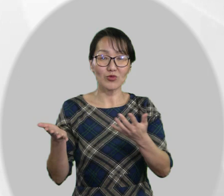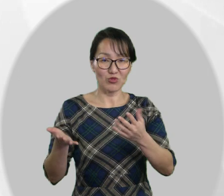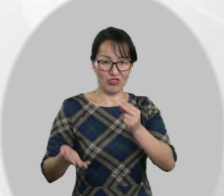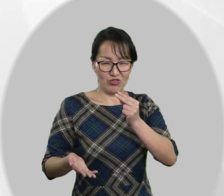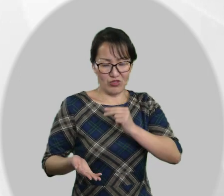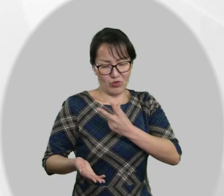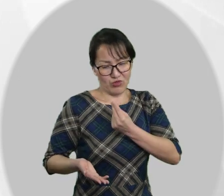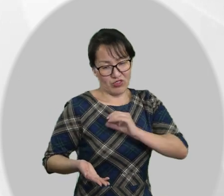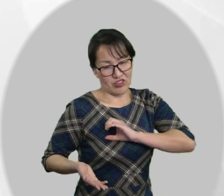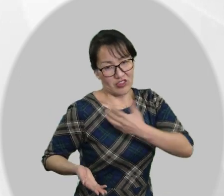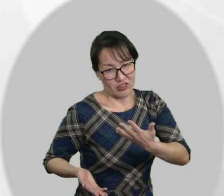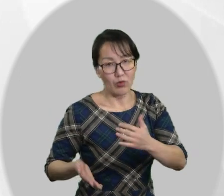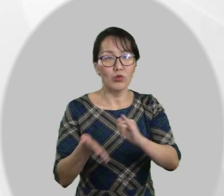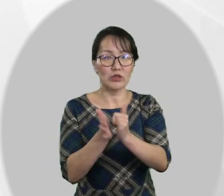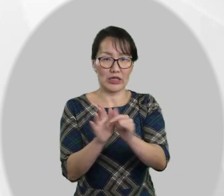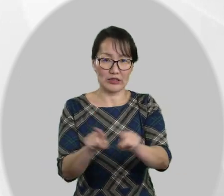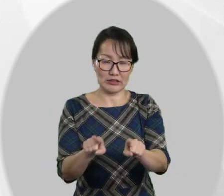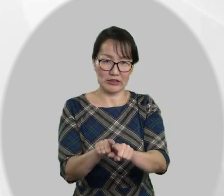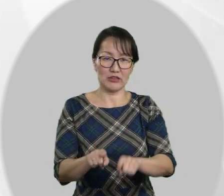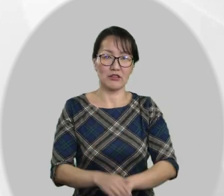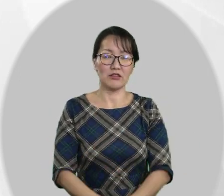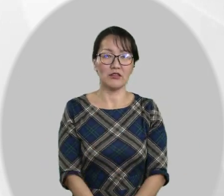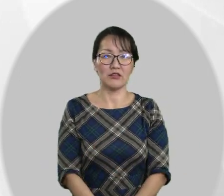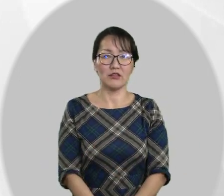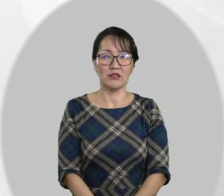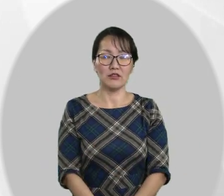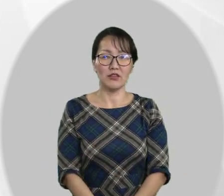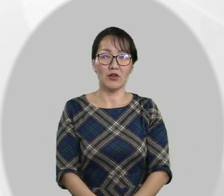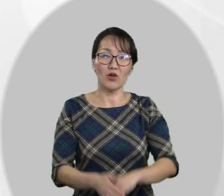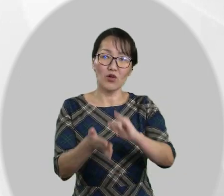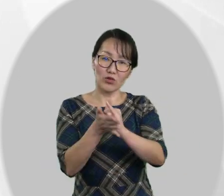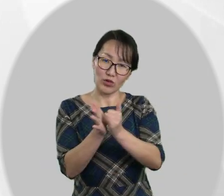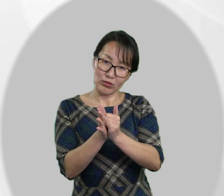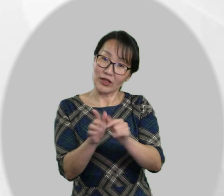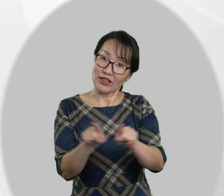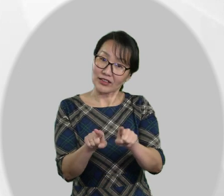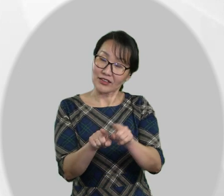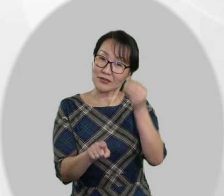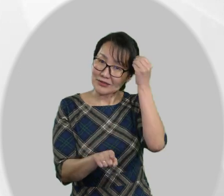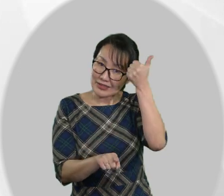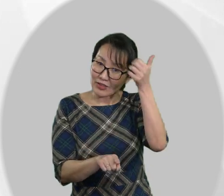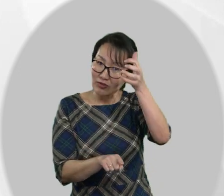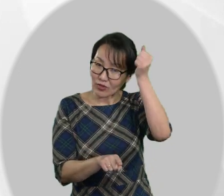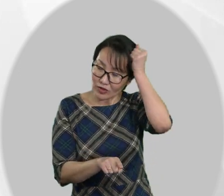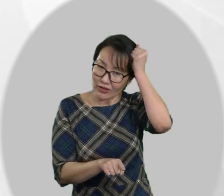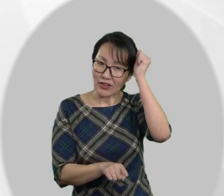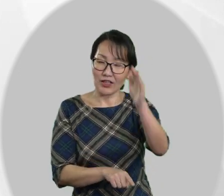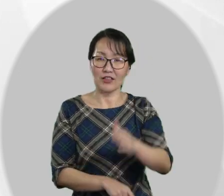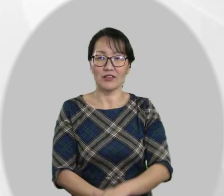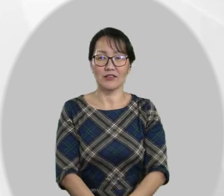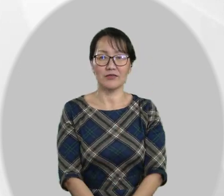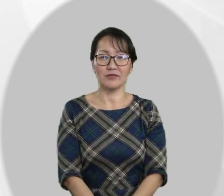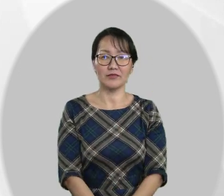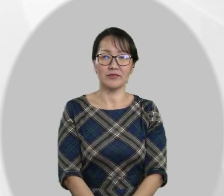Гараа гаргах гэдэг маань чин сэтгэлээсээ гэсэн үгтэй утгын хувьд бол адилхан юм